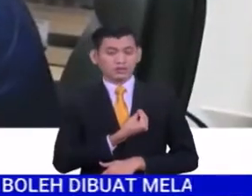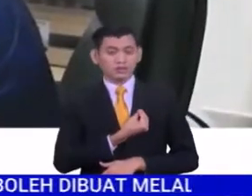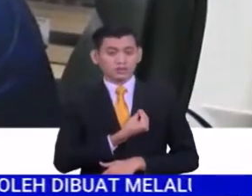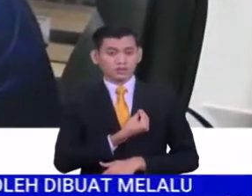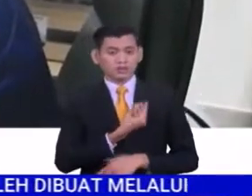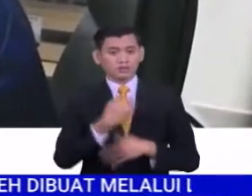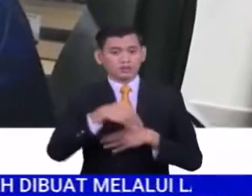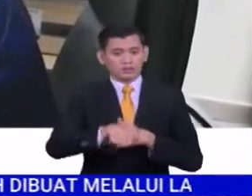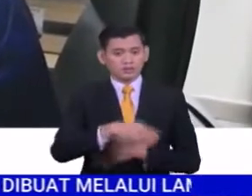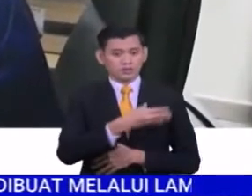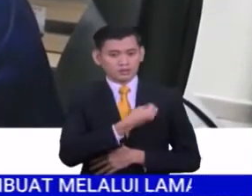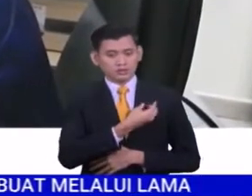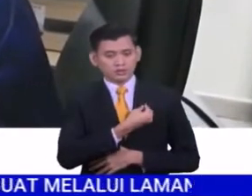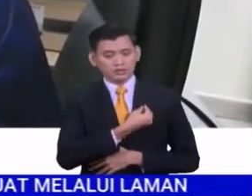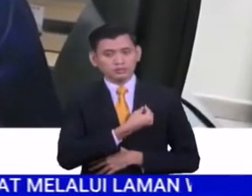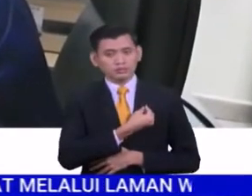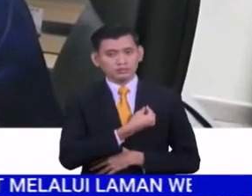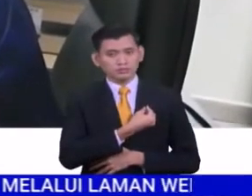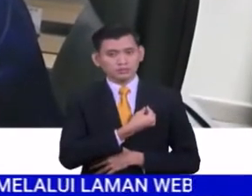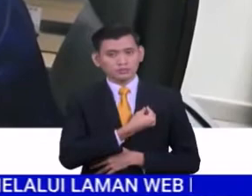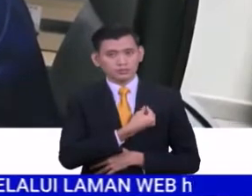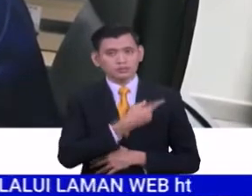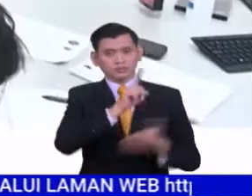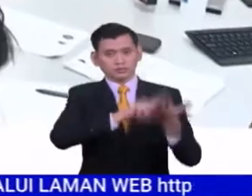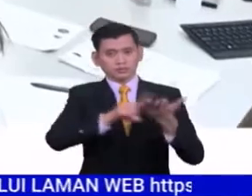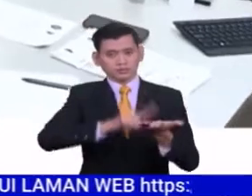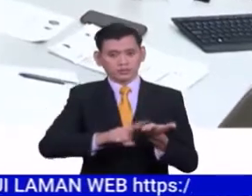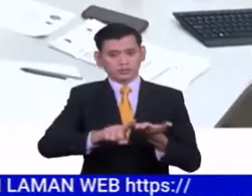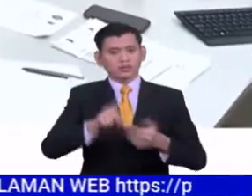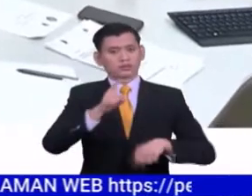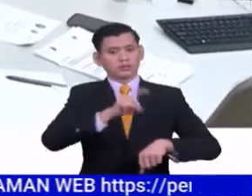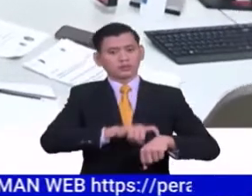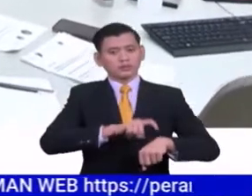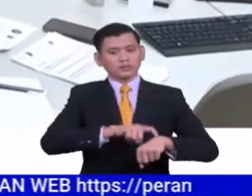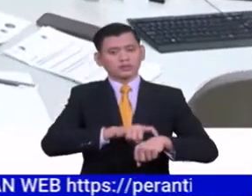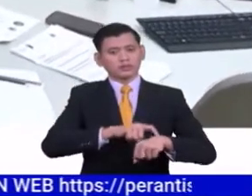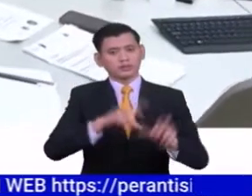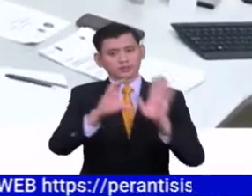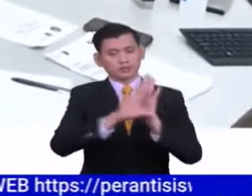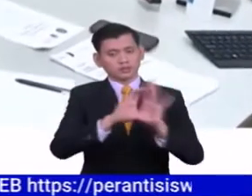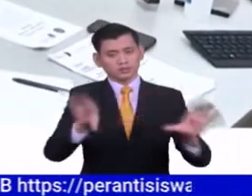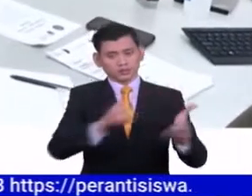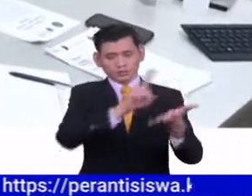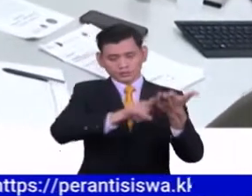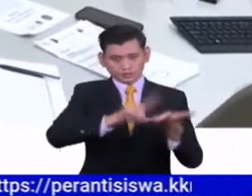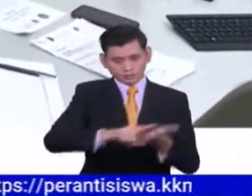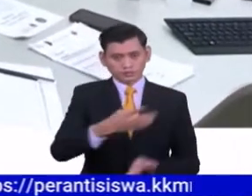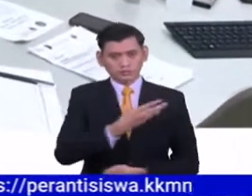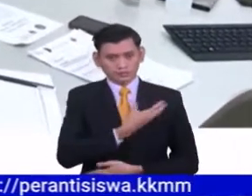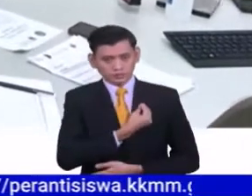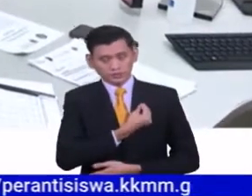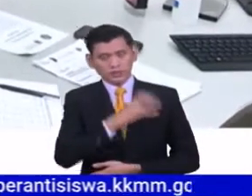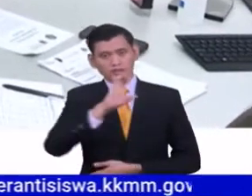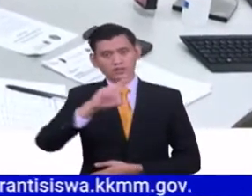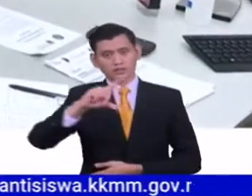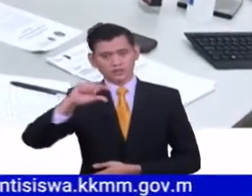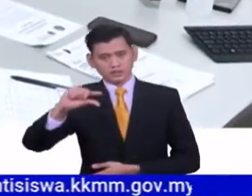post-COVID myocarditis. Kita jalani contohnya seperti ECG, pemeriksaan ECG,